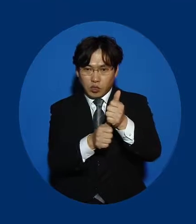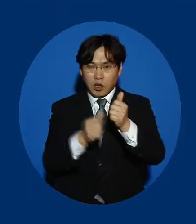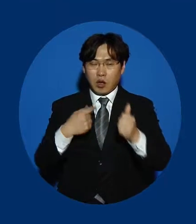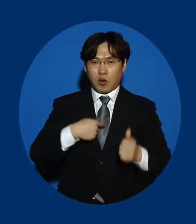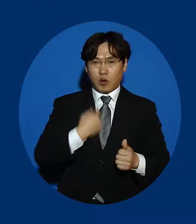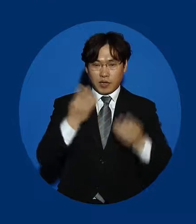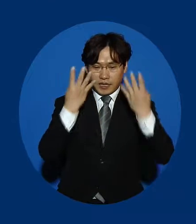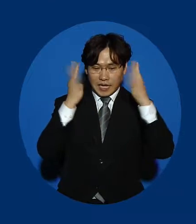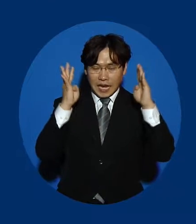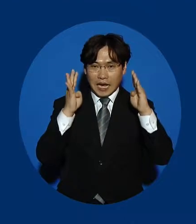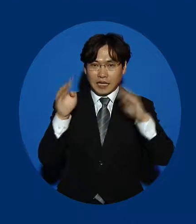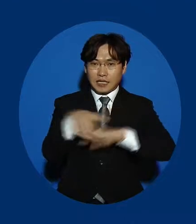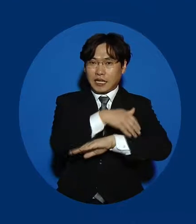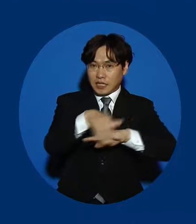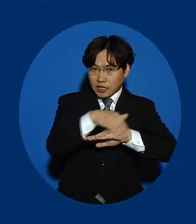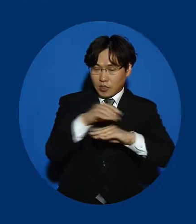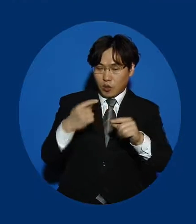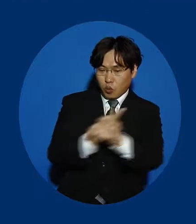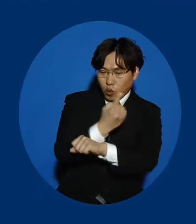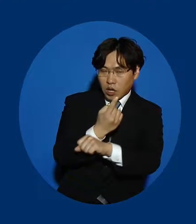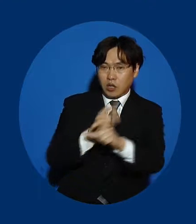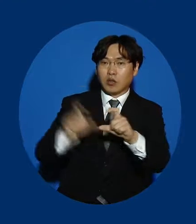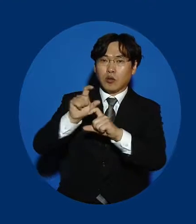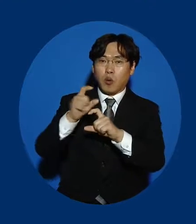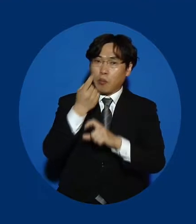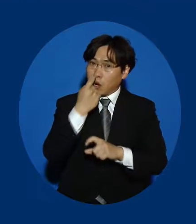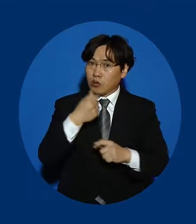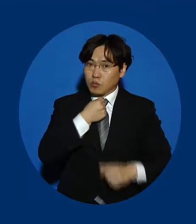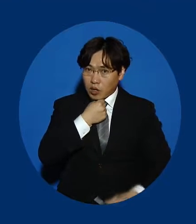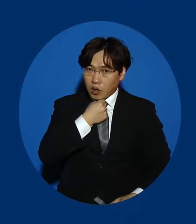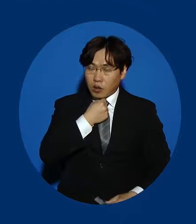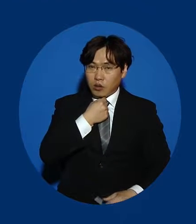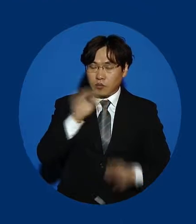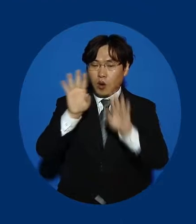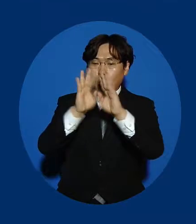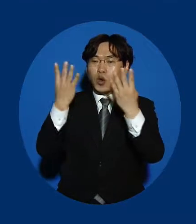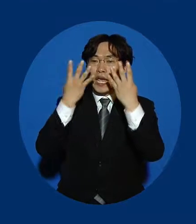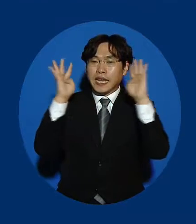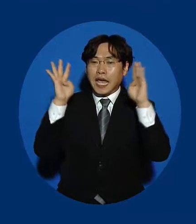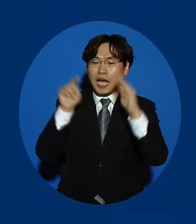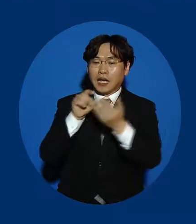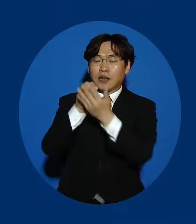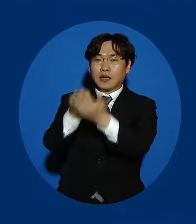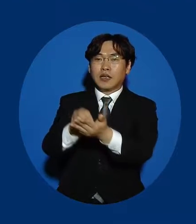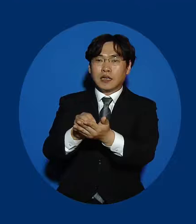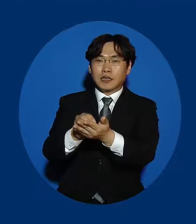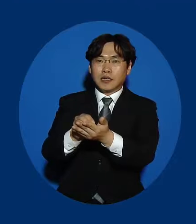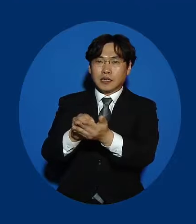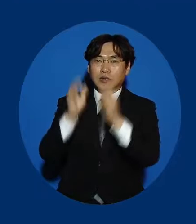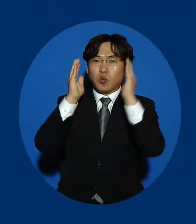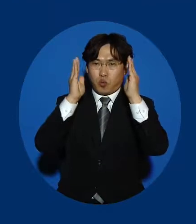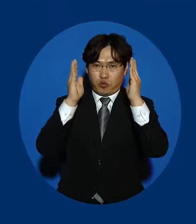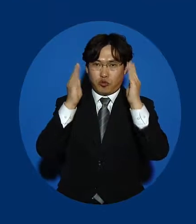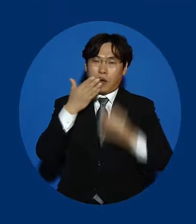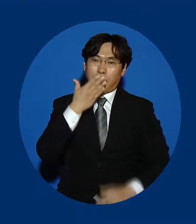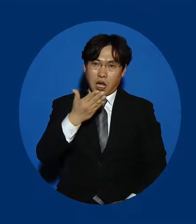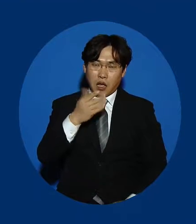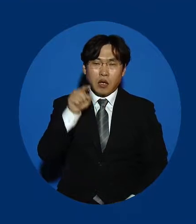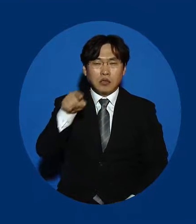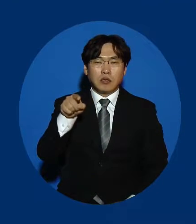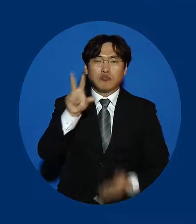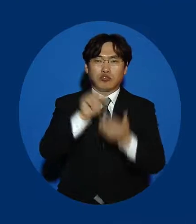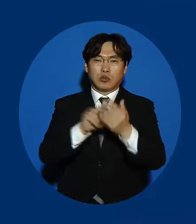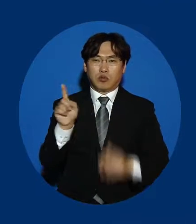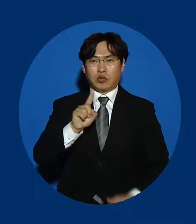강의 자료를 쓰게 하는 그런 경우가 꽤 있었습니다. 그러다 보니까 이 곳에 대한 관심도가 높아졌는데 문제는 청각장애